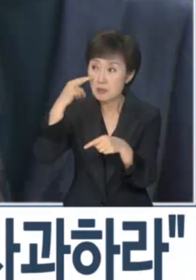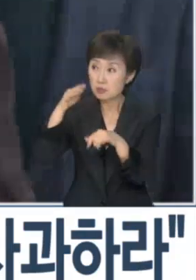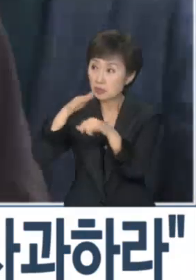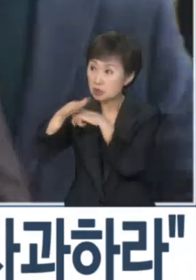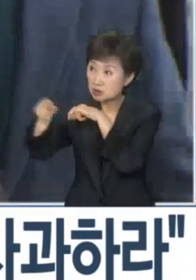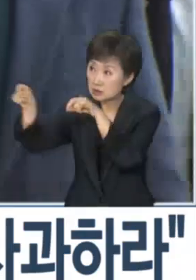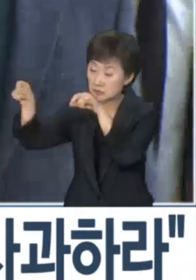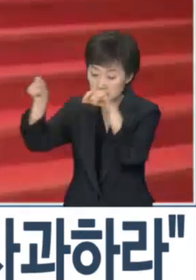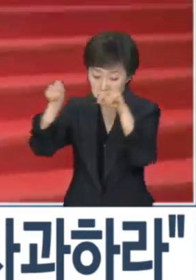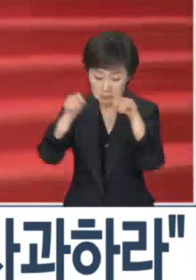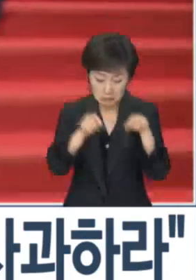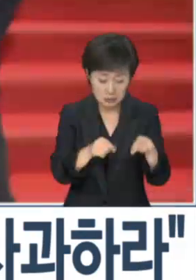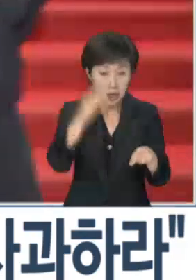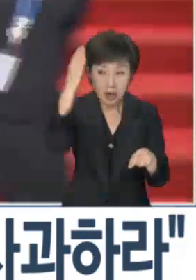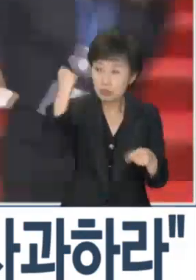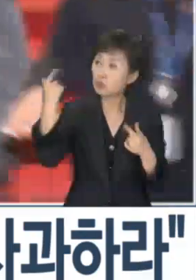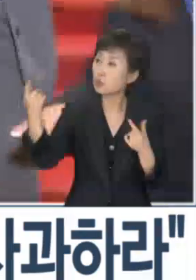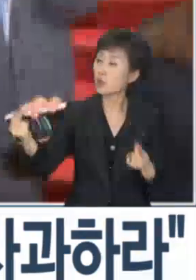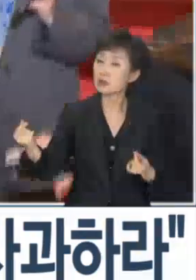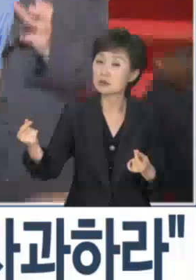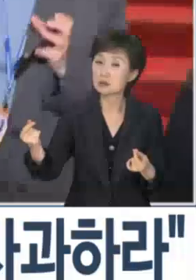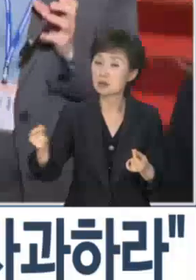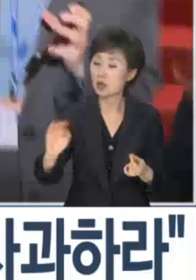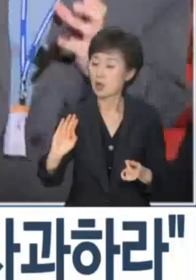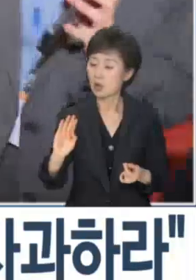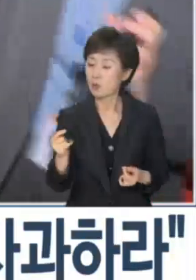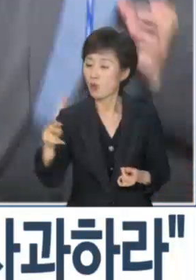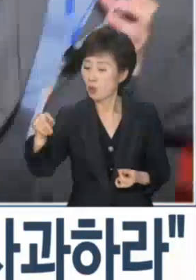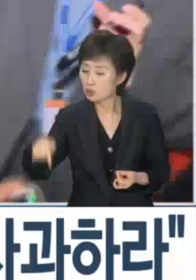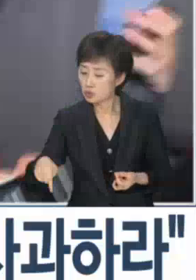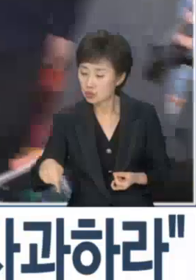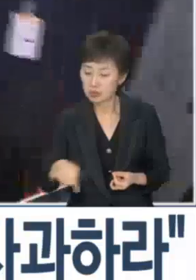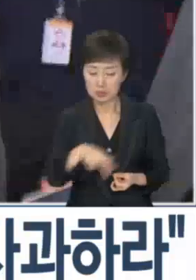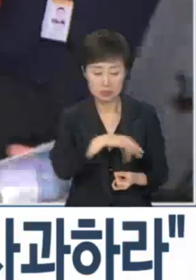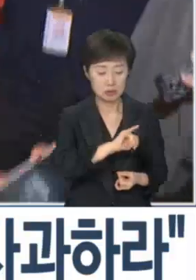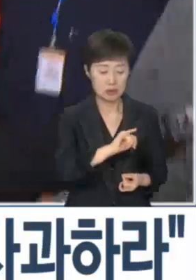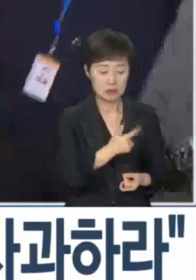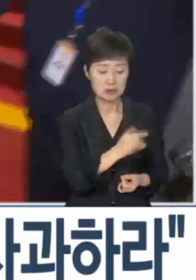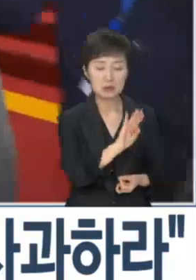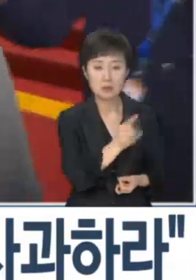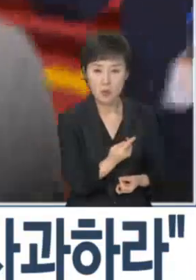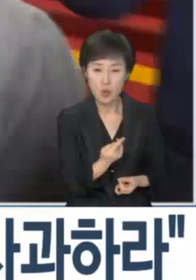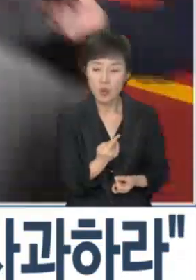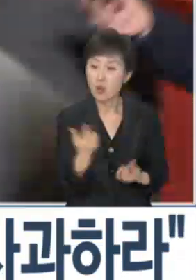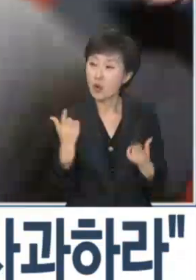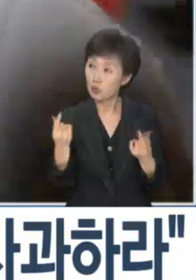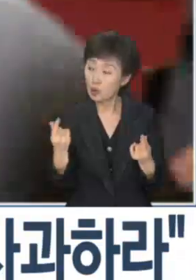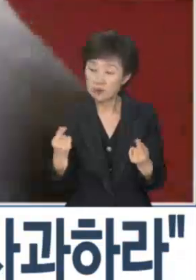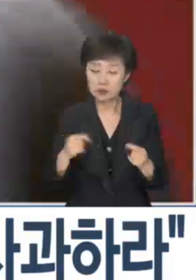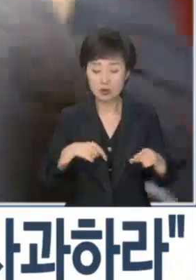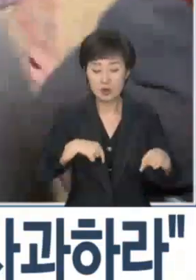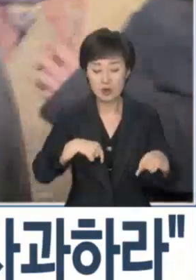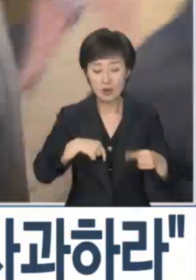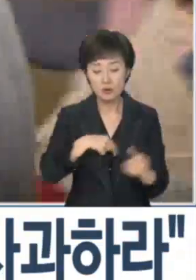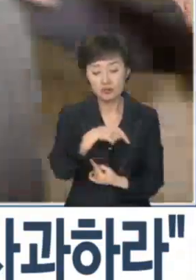가져와서 해방 이후에 우리도 뭐 한국민주당이라든가 이렇게 보수 정당을 쭉 오다가 그리고 뭐 혁신계 정당으로